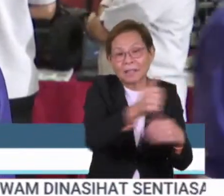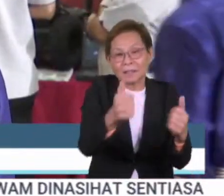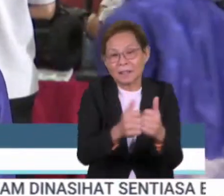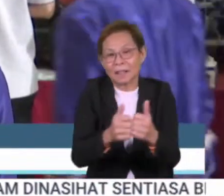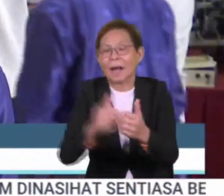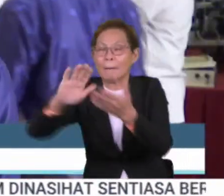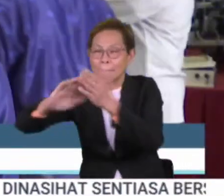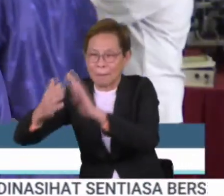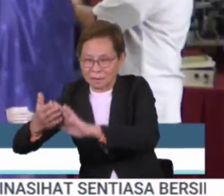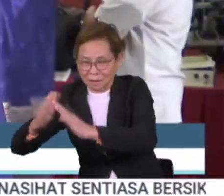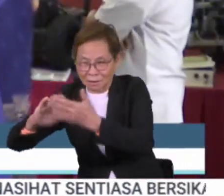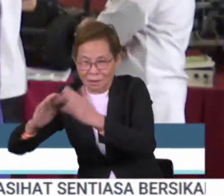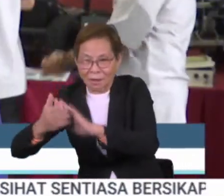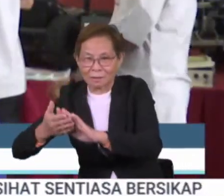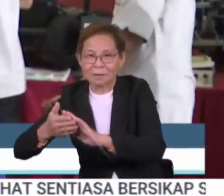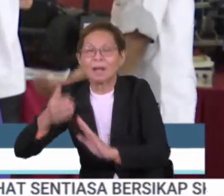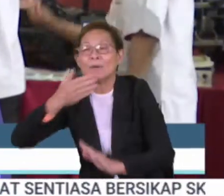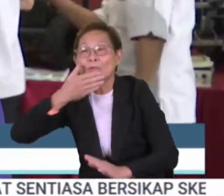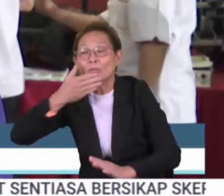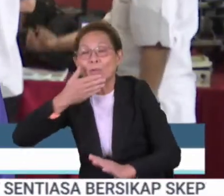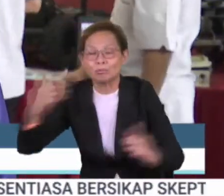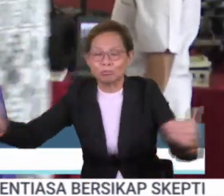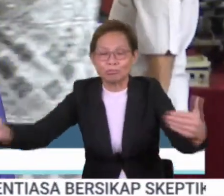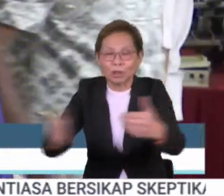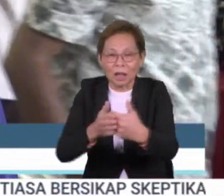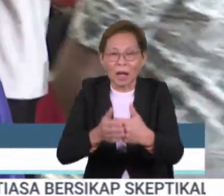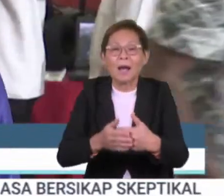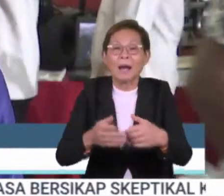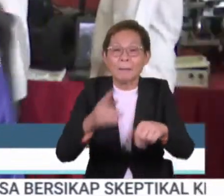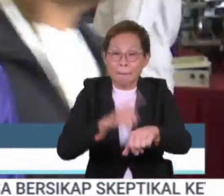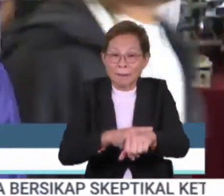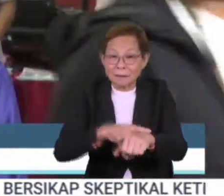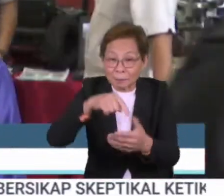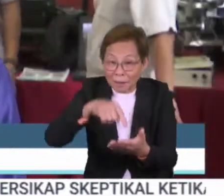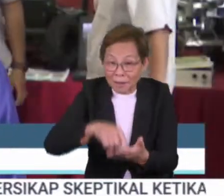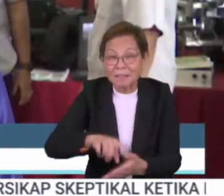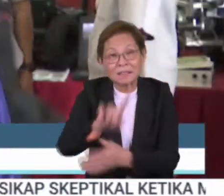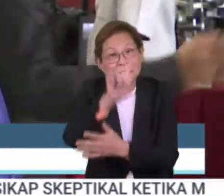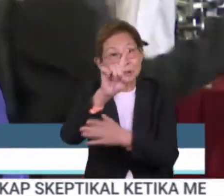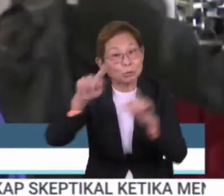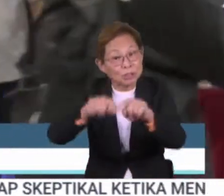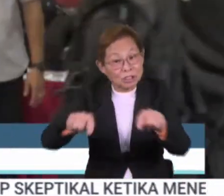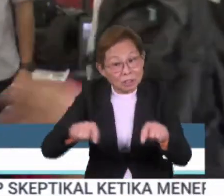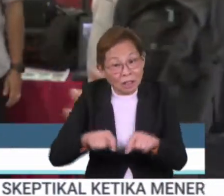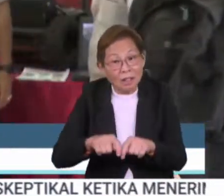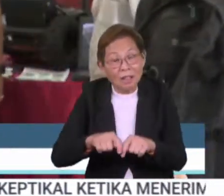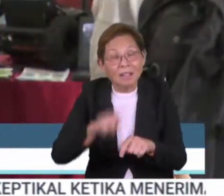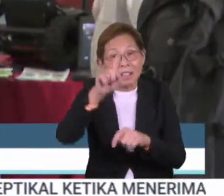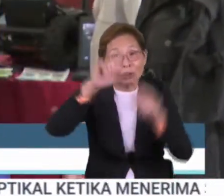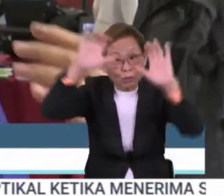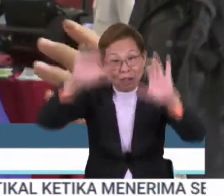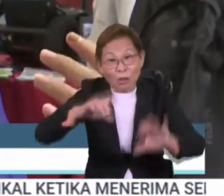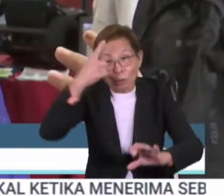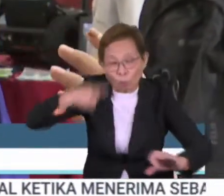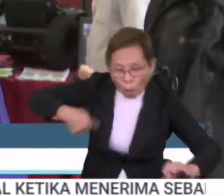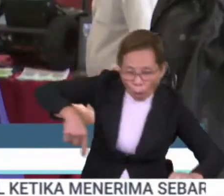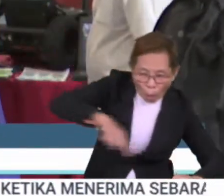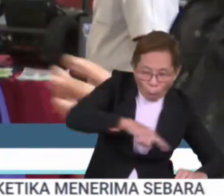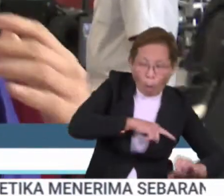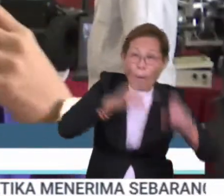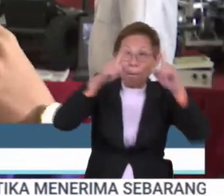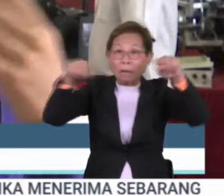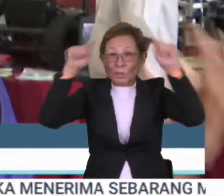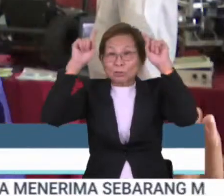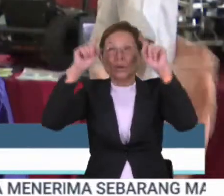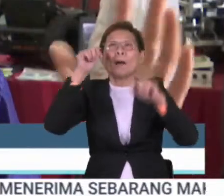dengan masyarakat-masyarakat muda zaman sekarang. Dan pada masa yang sama juga, ini merupakan salah satu platform untuk kita, kami semua,